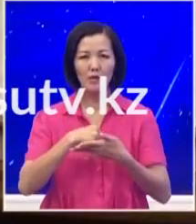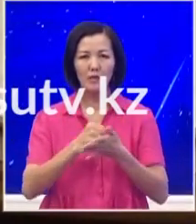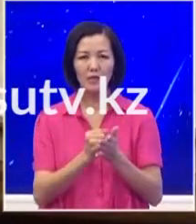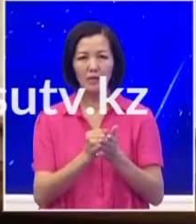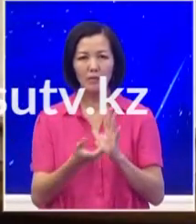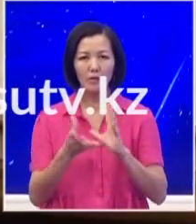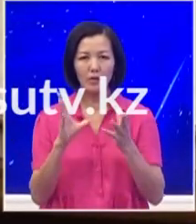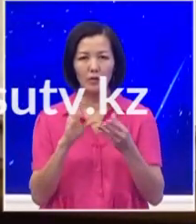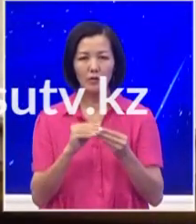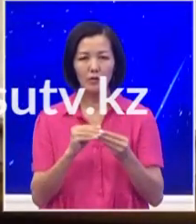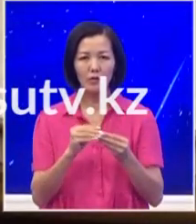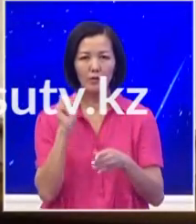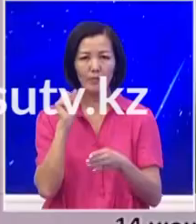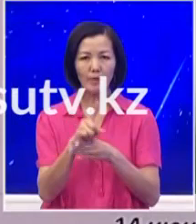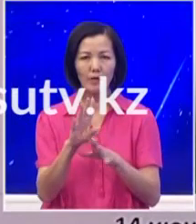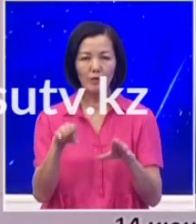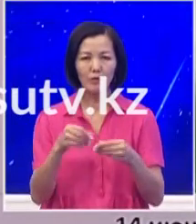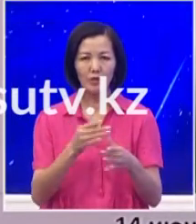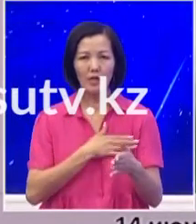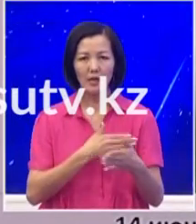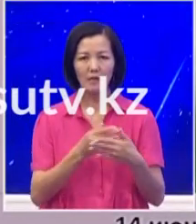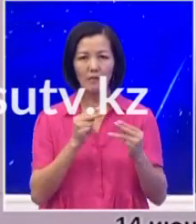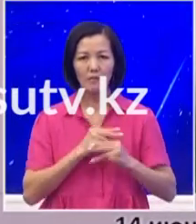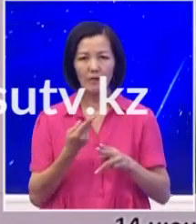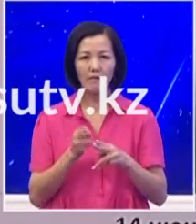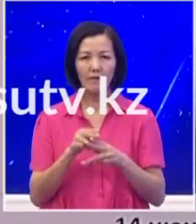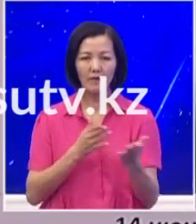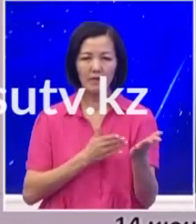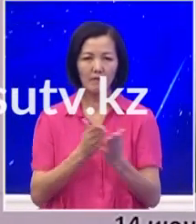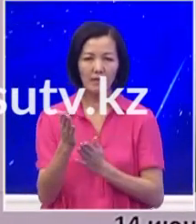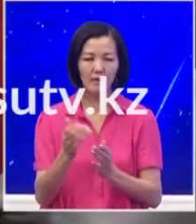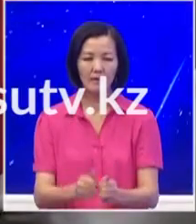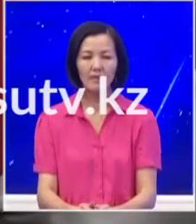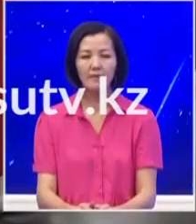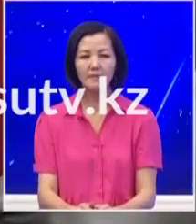результат, правительством дано поручение продолжать активную работу в этой сфере.